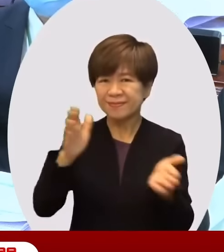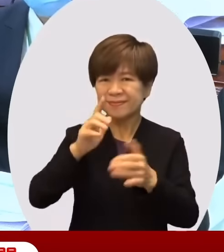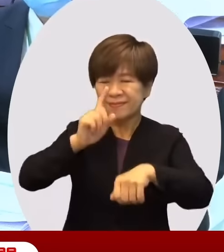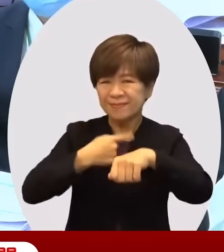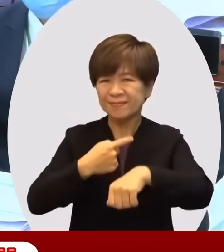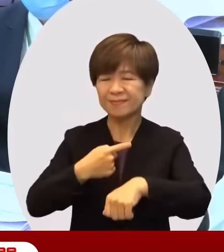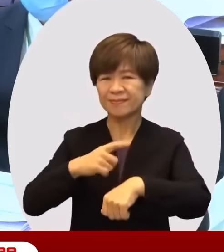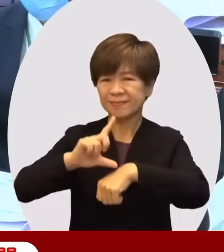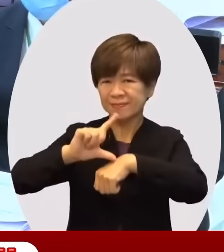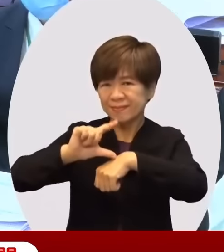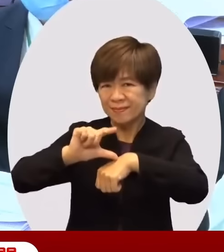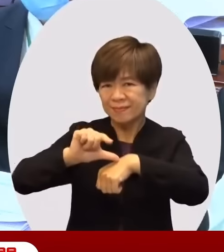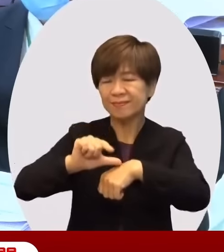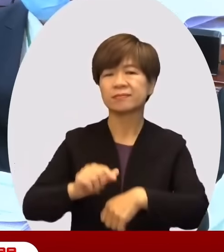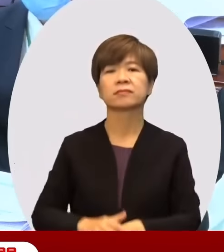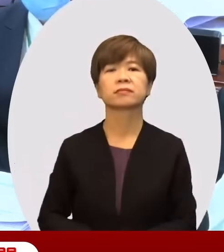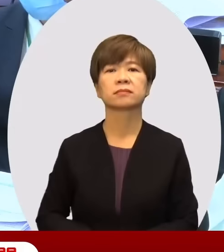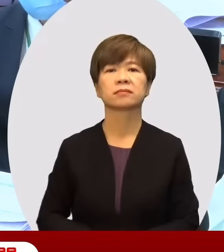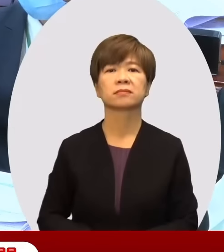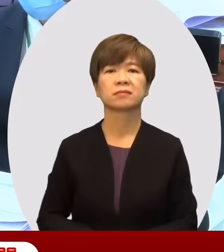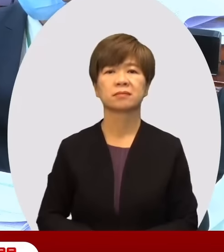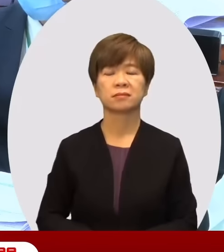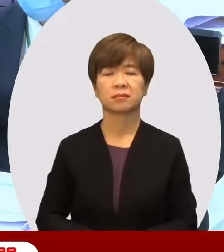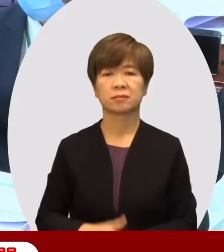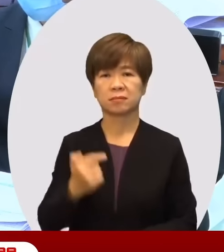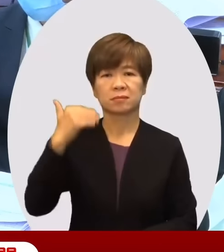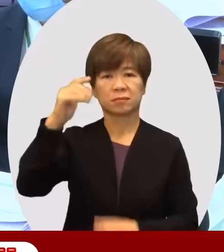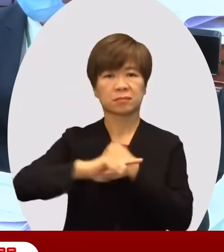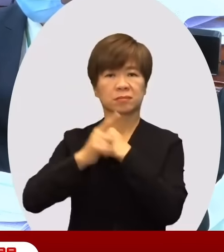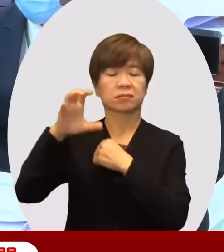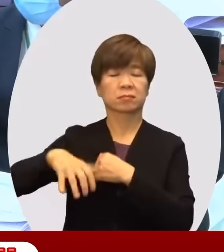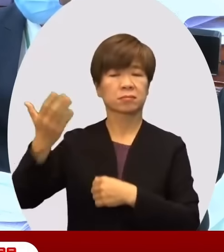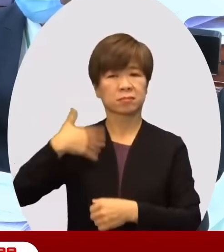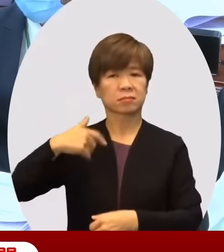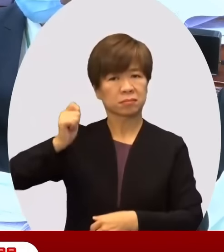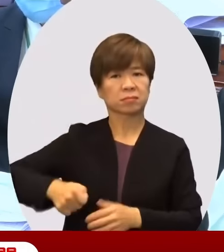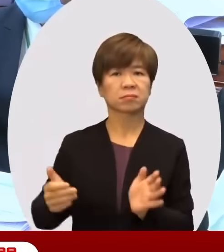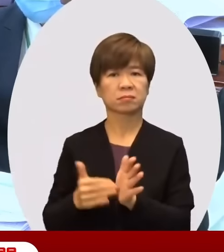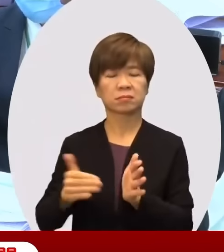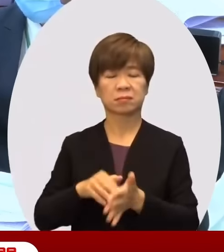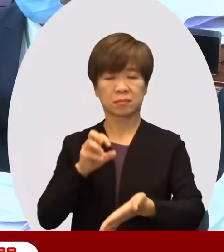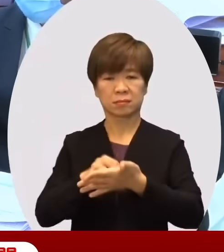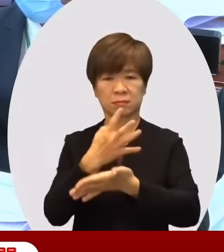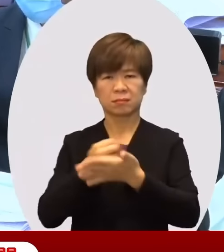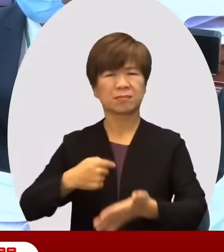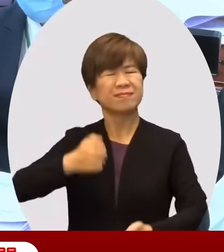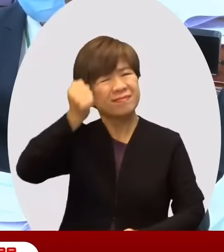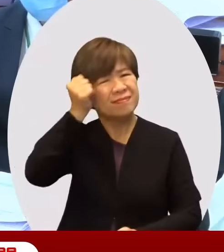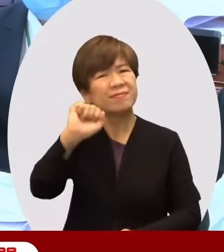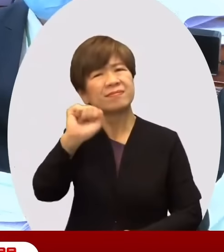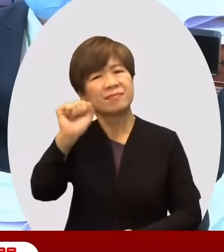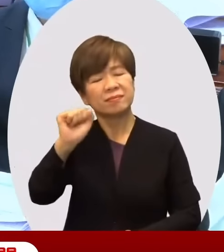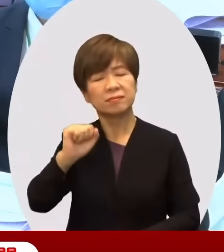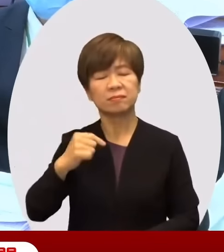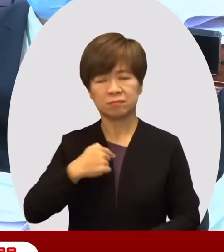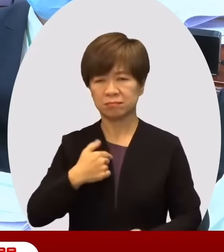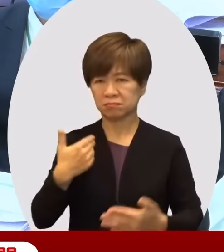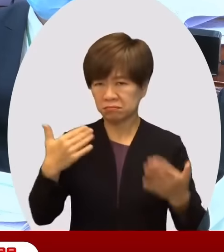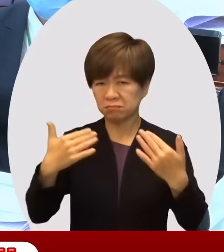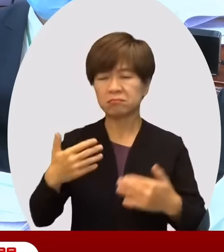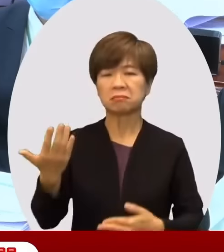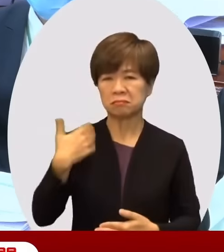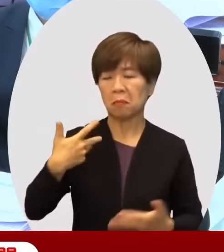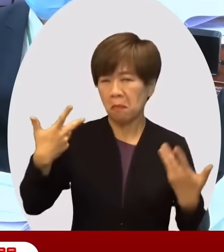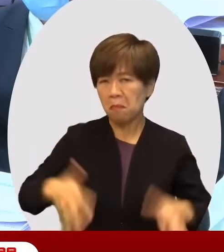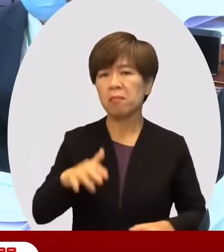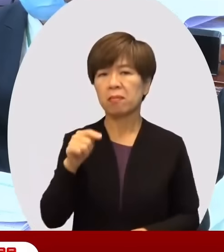中，它的弹性范围当中，这个有最高法院的判例，只不过字号。我现在没有把它背起来，但我非常的确定我们的